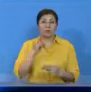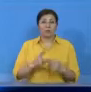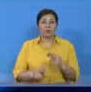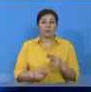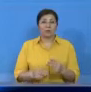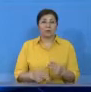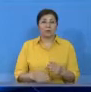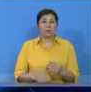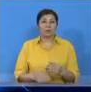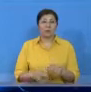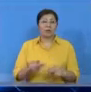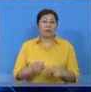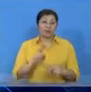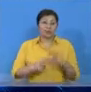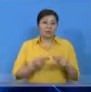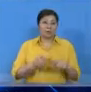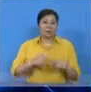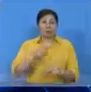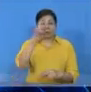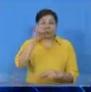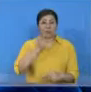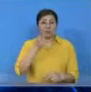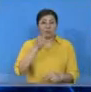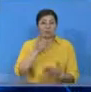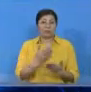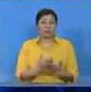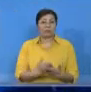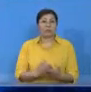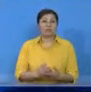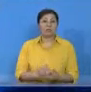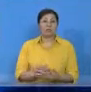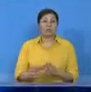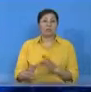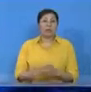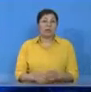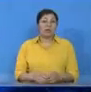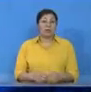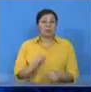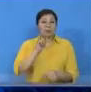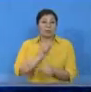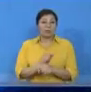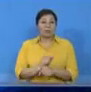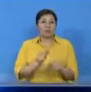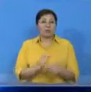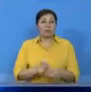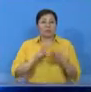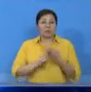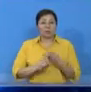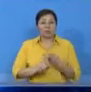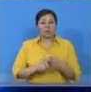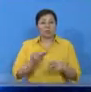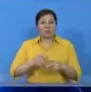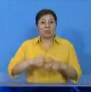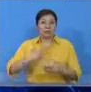конце текущего месяца. Наиболее эффективным способом профилактики коронавирусной инфекции является вакцинация. А